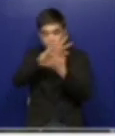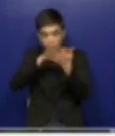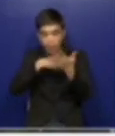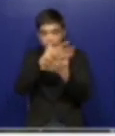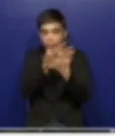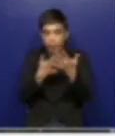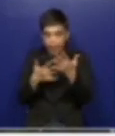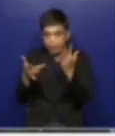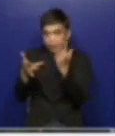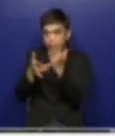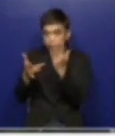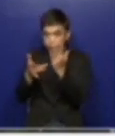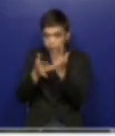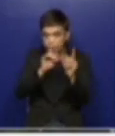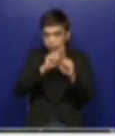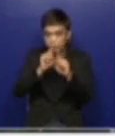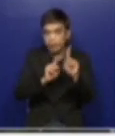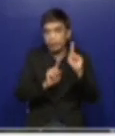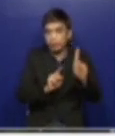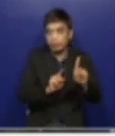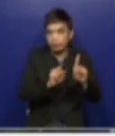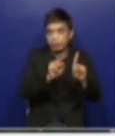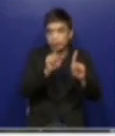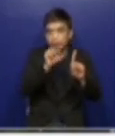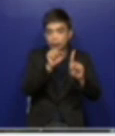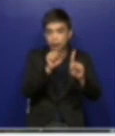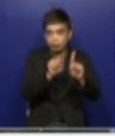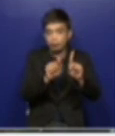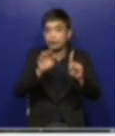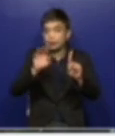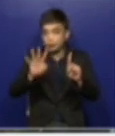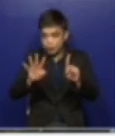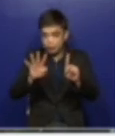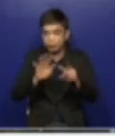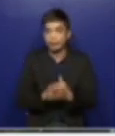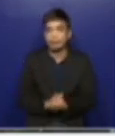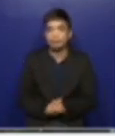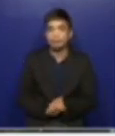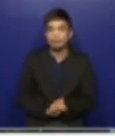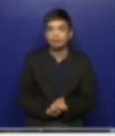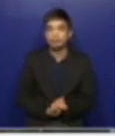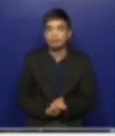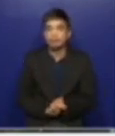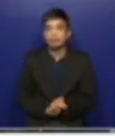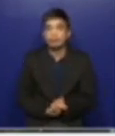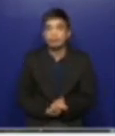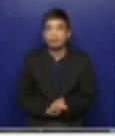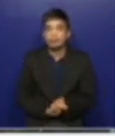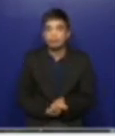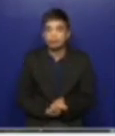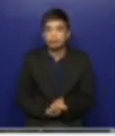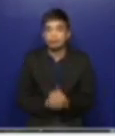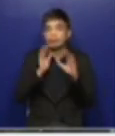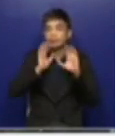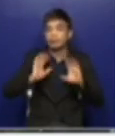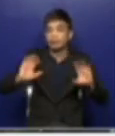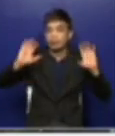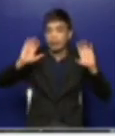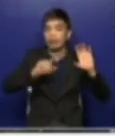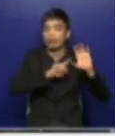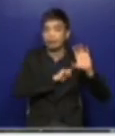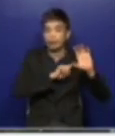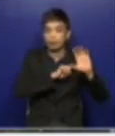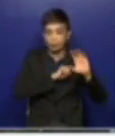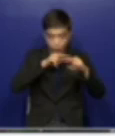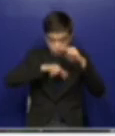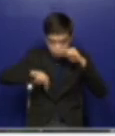ที่มาตราส่วน1ต่อ 4,000 ท่านประธานที่เคารพครับหน่วยงานที่มีอำนาจหน้าที่เกี่ยวกับการบริ